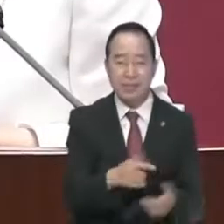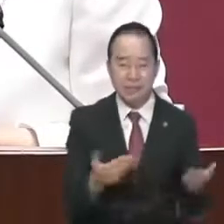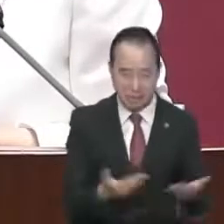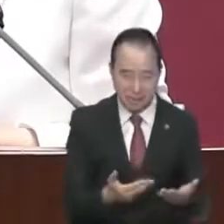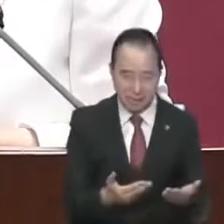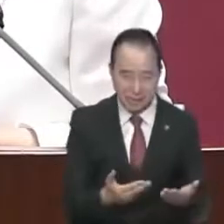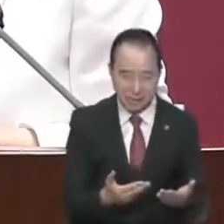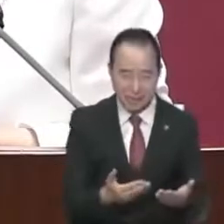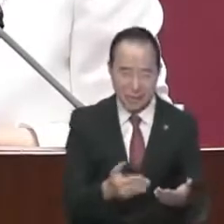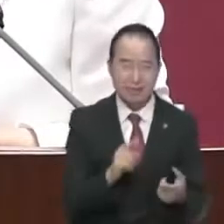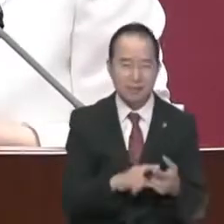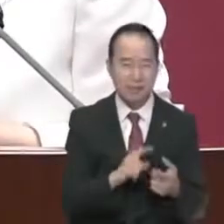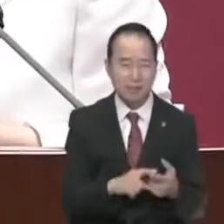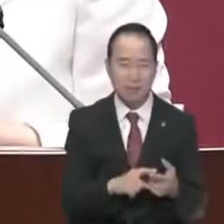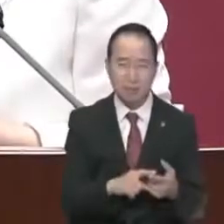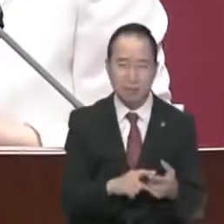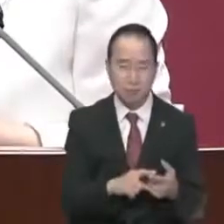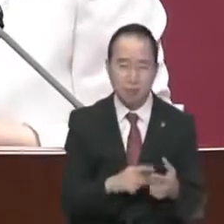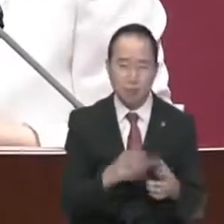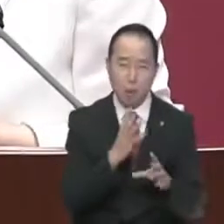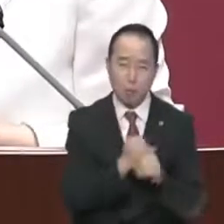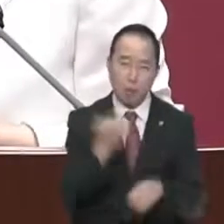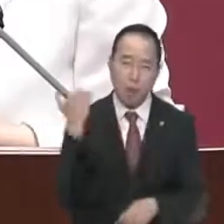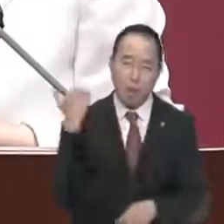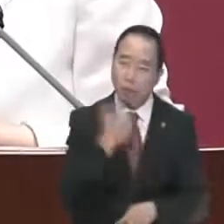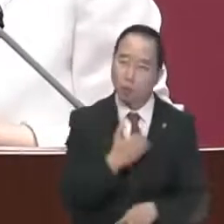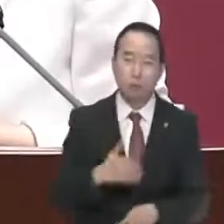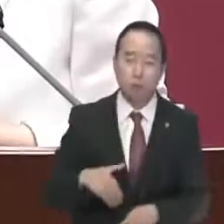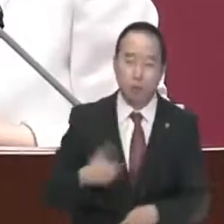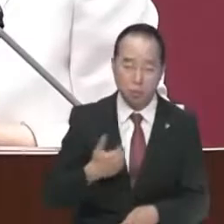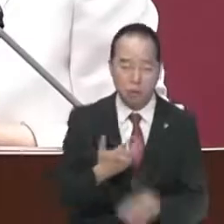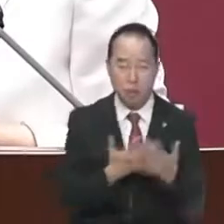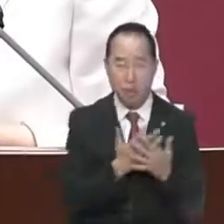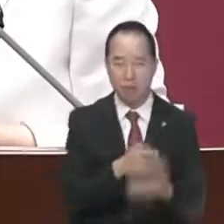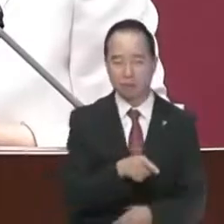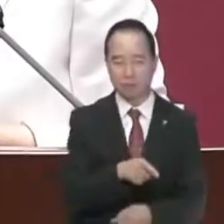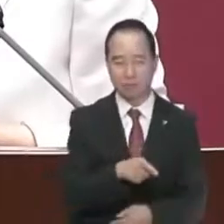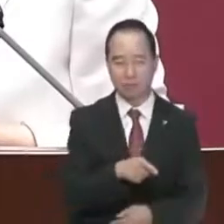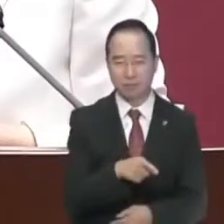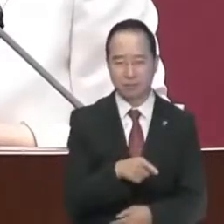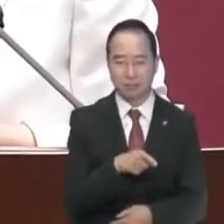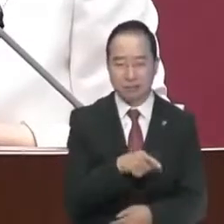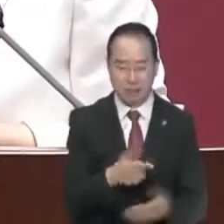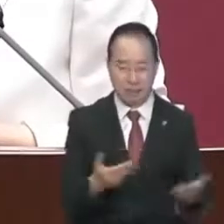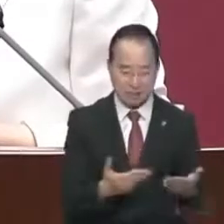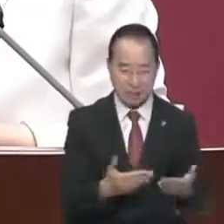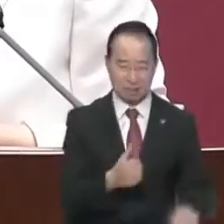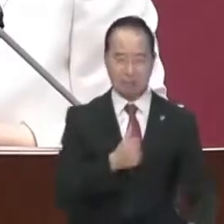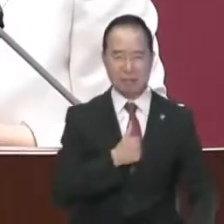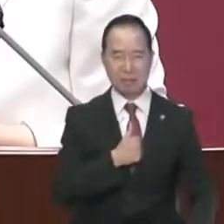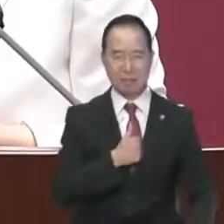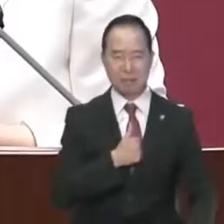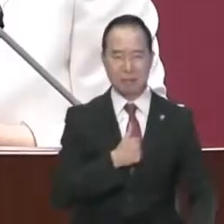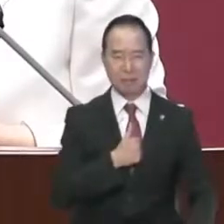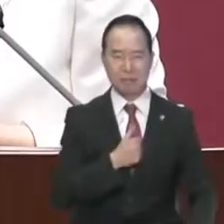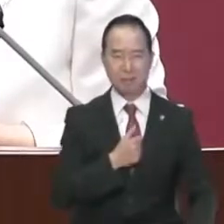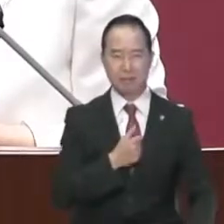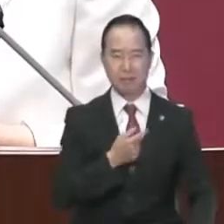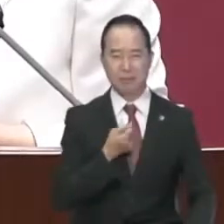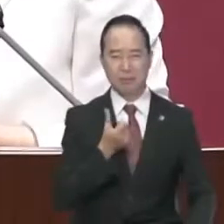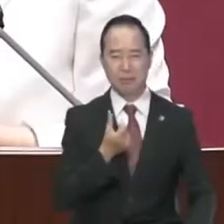좀 안정성이 좀 떨어지죠. 그리고 그것은 아무래도 그 일에 대한 자부심도 떨어뜨리고